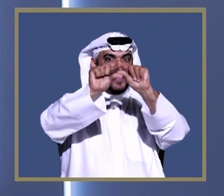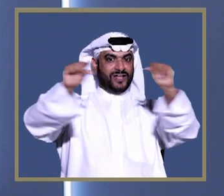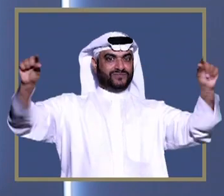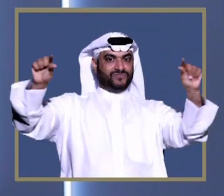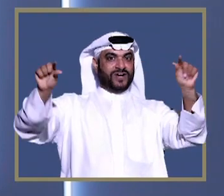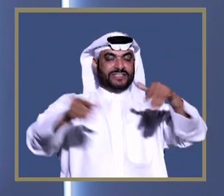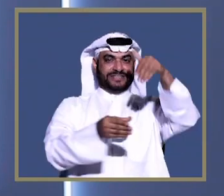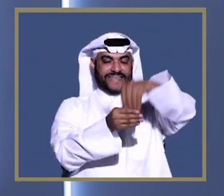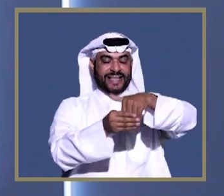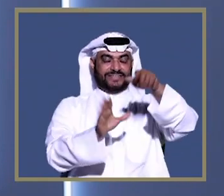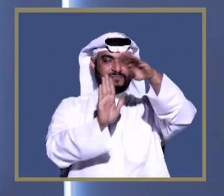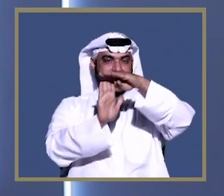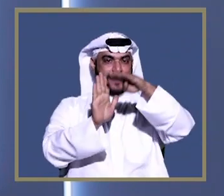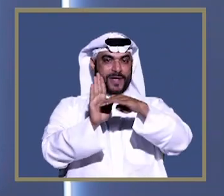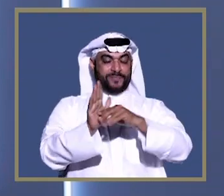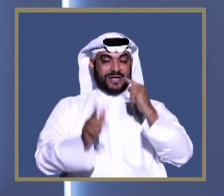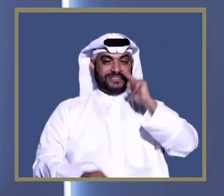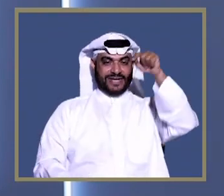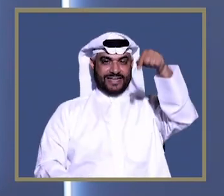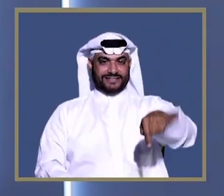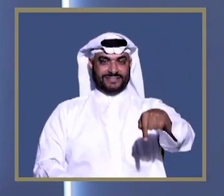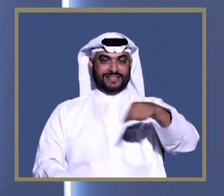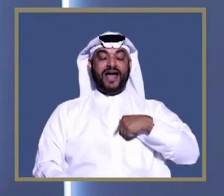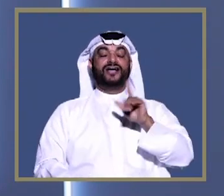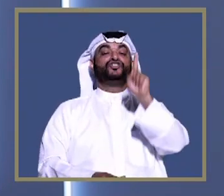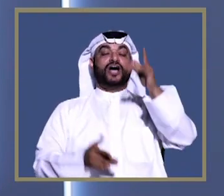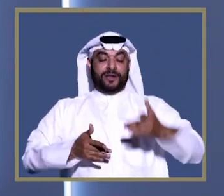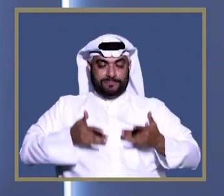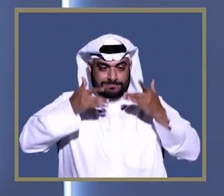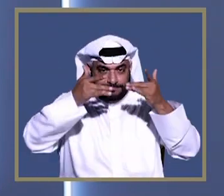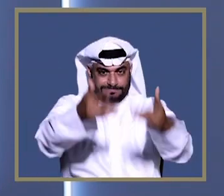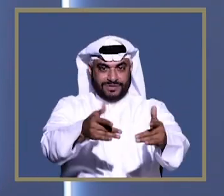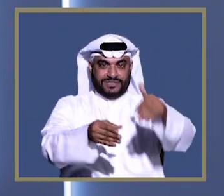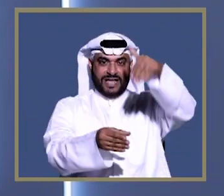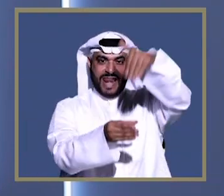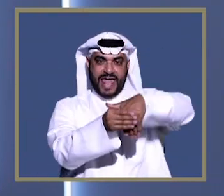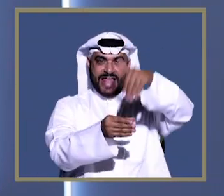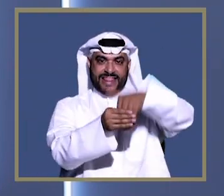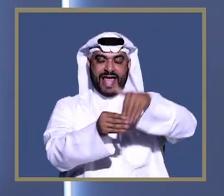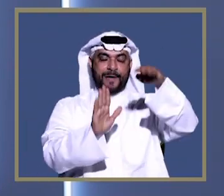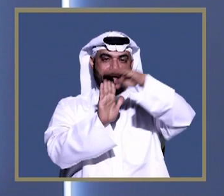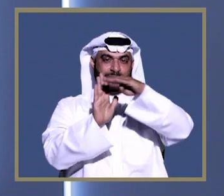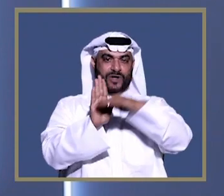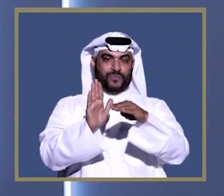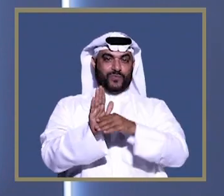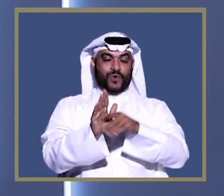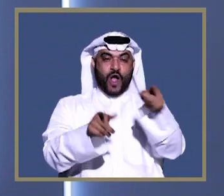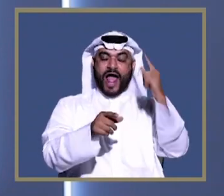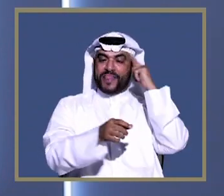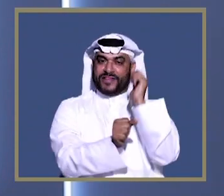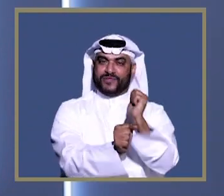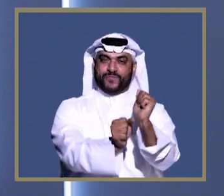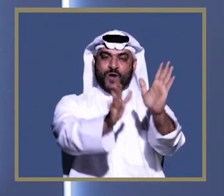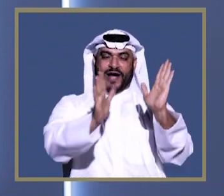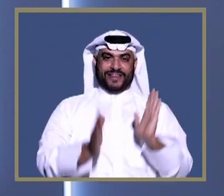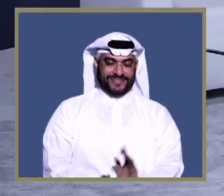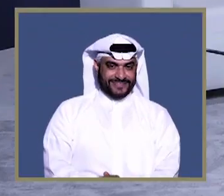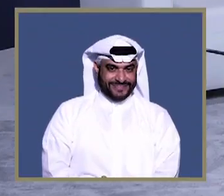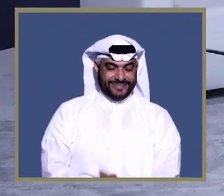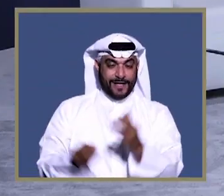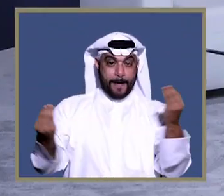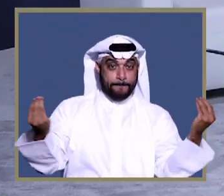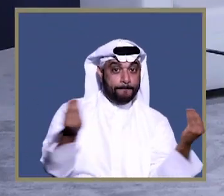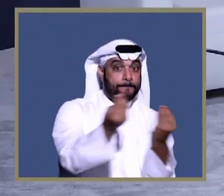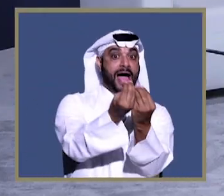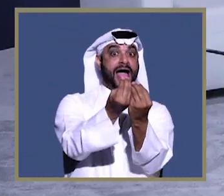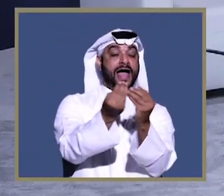عنوانا لحملتي الانتخابية في هذه السنة، أخوض هذه الانتخابات وهذا العرس الديمقراطي.